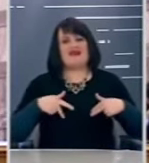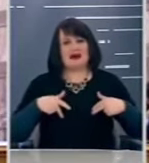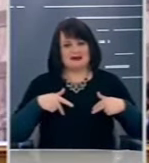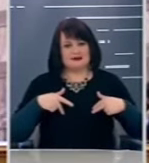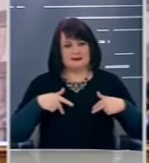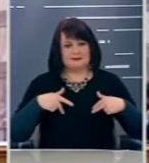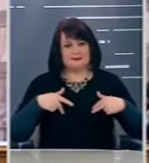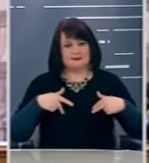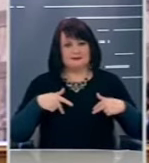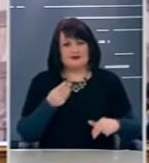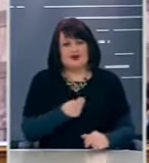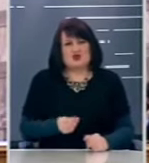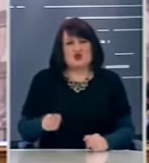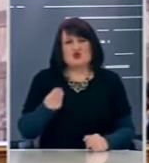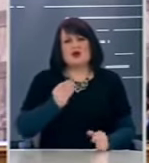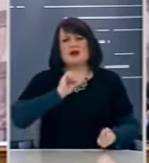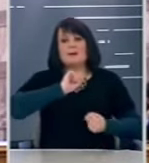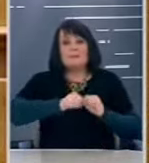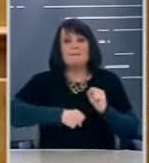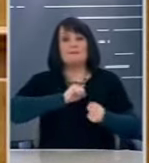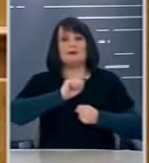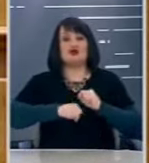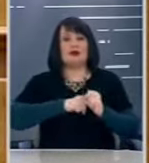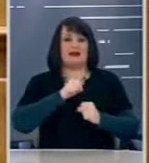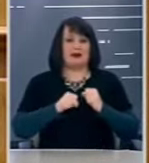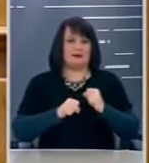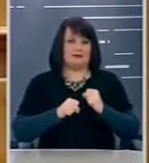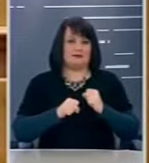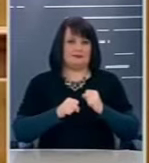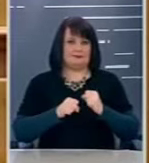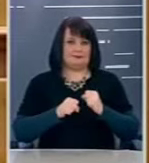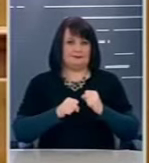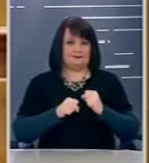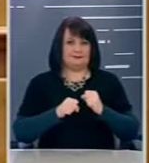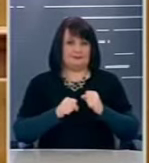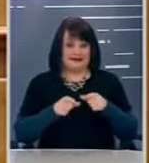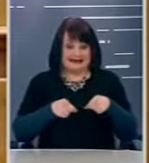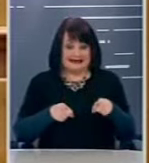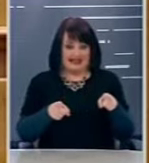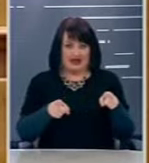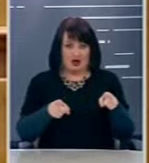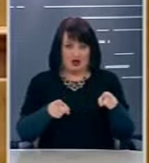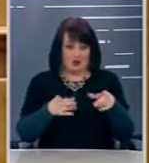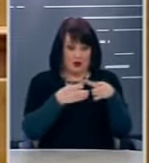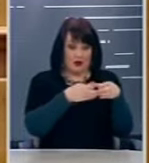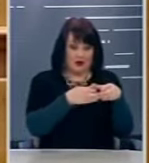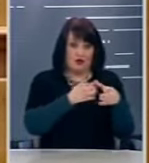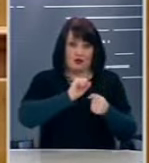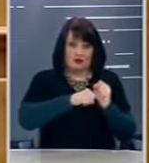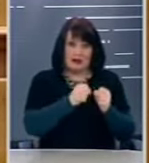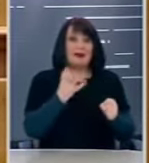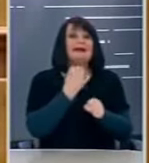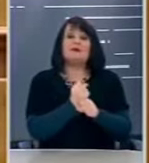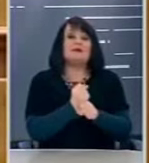άλλων κάνει μια πολύ μεγάλη προσπάθεια σε δύο παράλληλα μέτωπα. Από τη μία προσπάθεια να